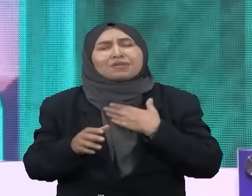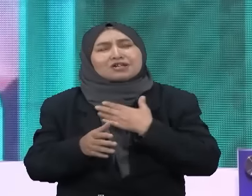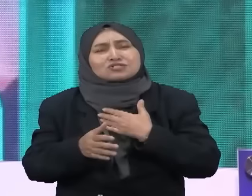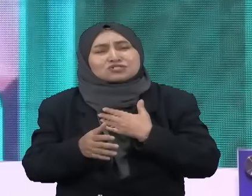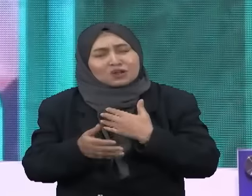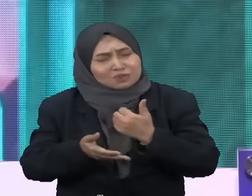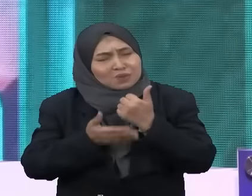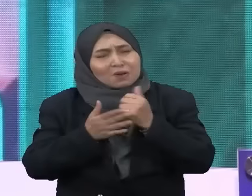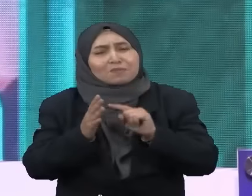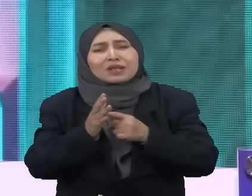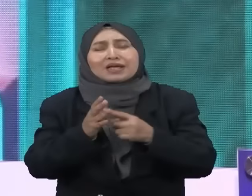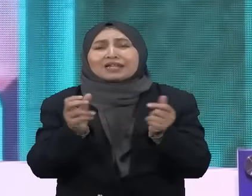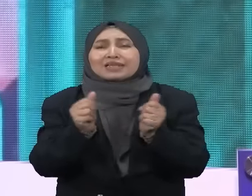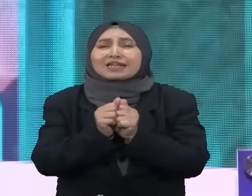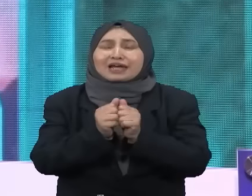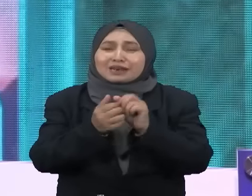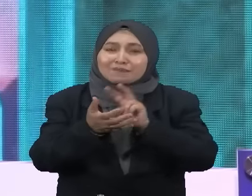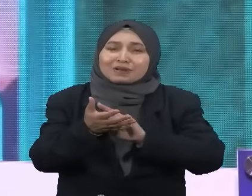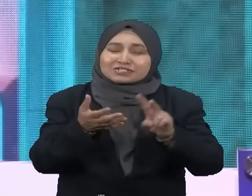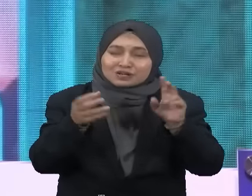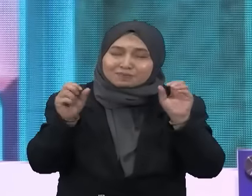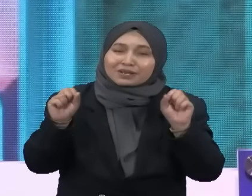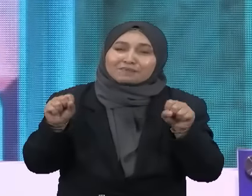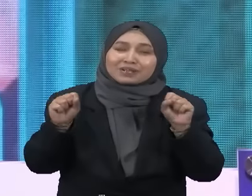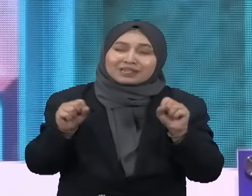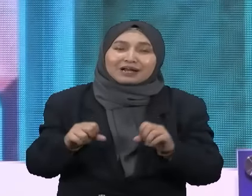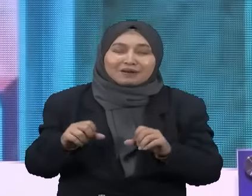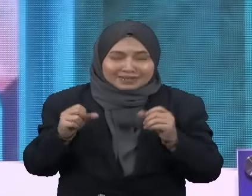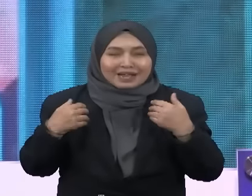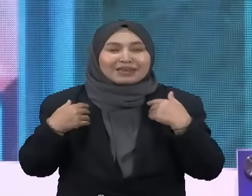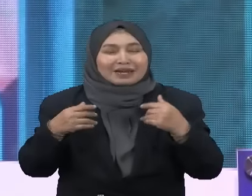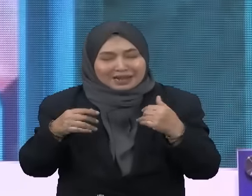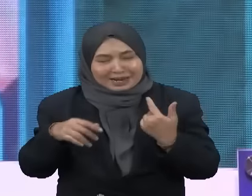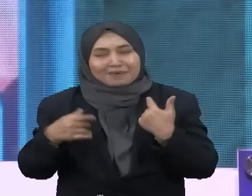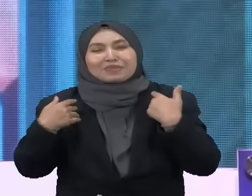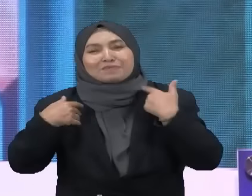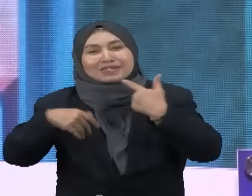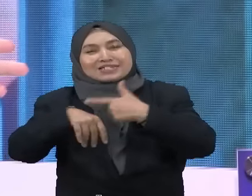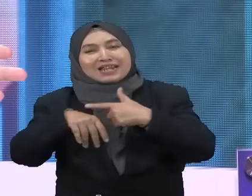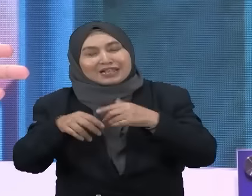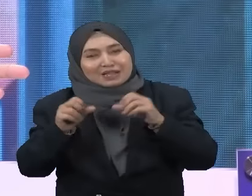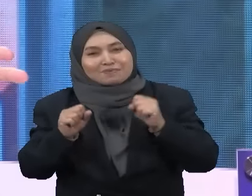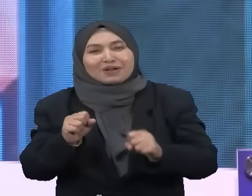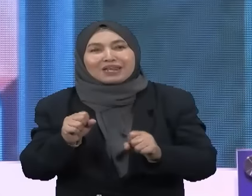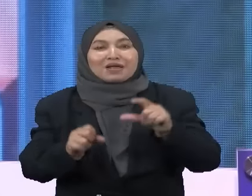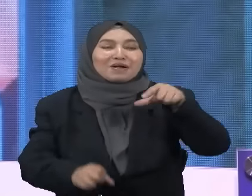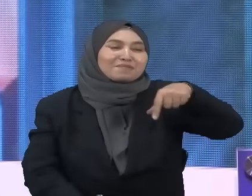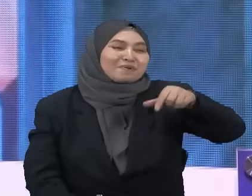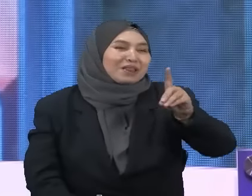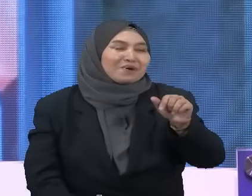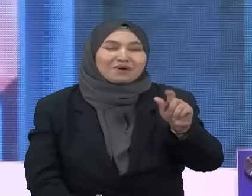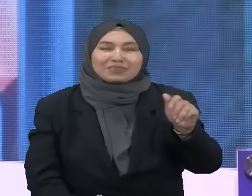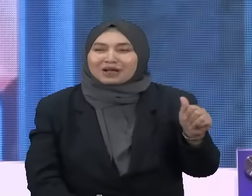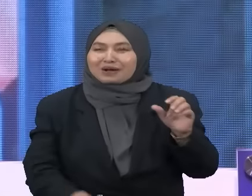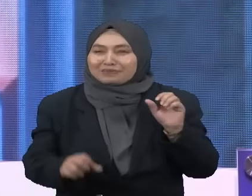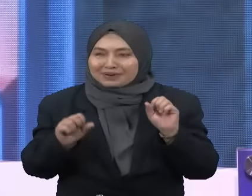tak dengan bacaan? Boleh Ustaz? Mana sempat lagi lah. Sempat lagi, sempat lagi. Dia benda boleh kodok. Silakan